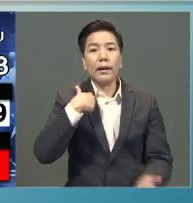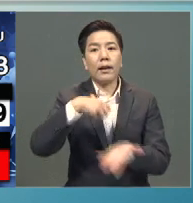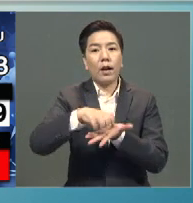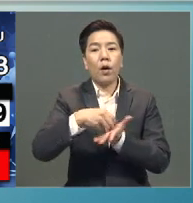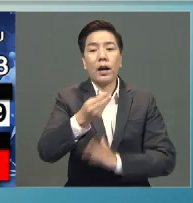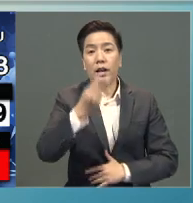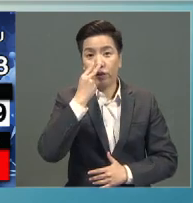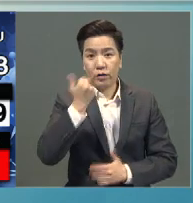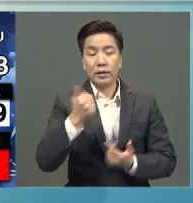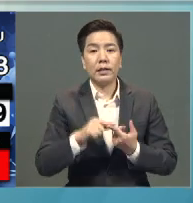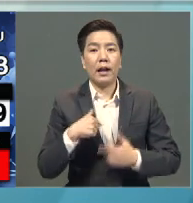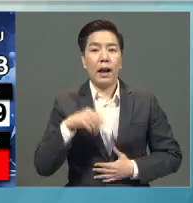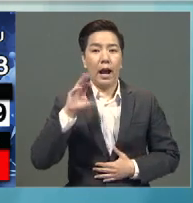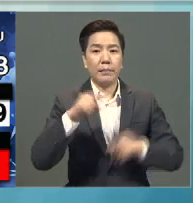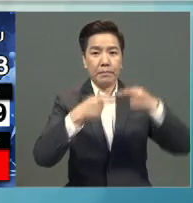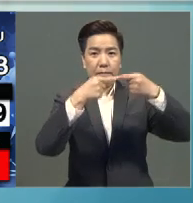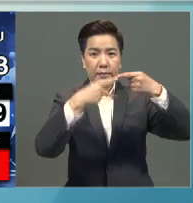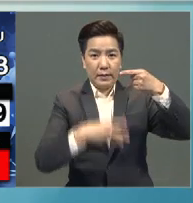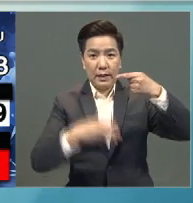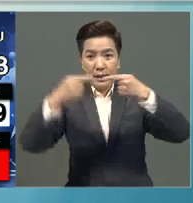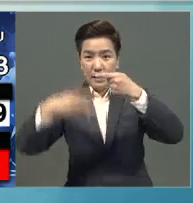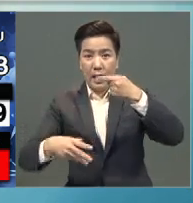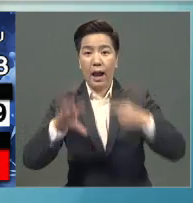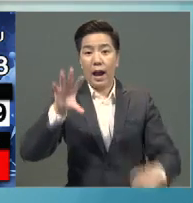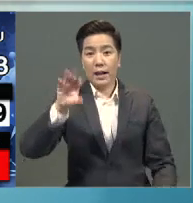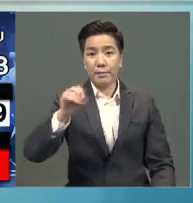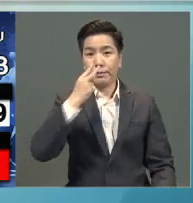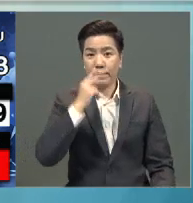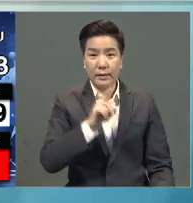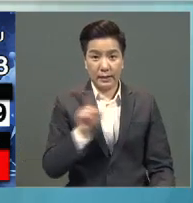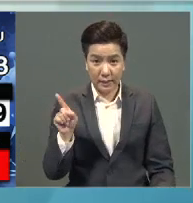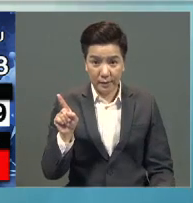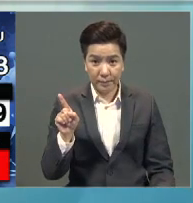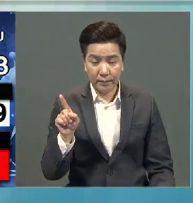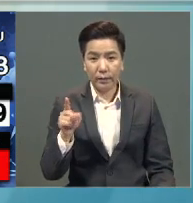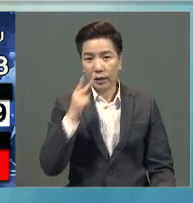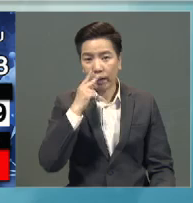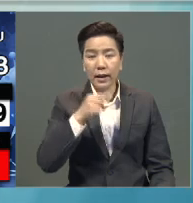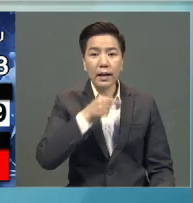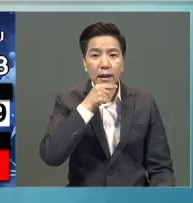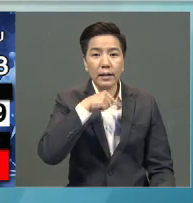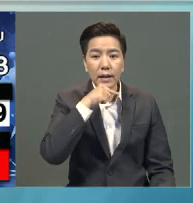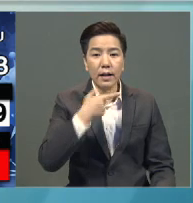ก็ยังเป็นทางสูงอยู่นะครับเพราะฉะนั้นสถานการณ์นี้คือสถานการณ์วิกฤตของโลกที่ยาวเรายังต้องระมัดระวังในเชิงของการติดตามตัวเลขของต่างประเทศรู้ไปเพื่ออะไรก็รู้เพื่อที่เราจะได้มาวางมาตรการของในประเทศให้ได้อย่างดีนะครับคุณหมอเตาข้อมูลมาซ้ำแล้วซ้ำอีกมันไม่ซ้ำนะครับแต่ละวันเนี่ยนะครับแต่ประเทศก็หมุนไปเวียนมาบัญชีต้องละเอียดหน่อยในการที่จะดูอันนี้ก็นำเล่มมาให้ดูแล้วก็มีชุดข้อมูล50อันดับแรกอยู่ในแผ่นอย่างนี้ด้วยนะครับก็จะเห็นQatar